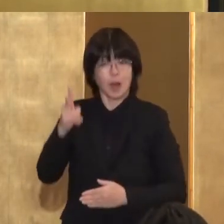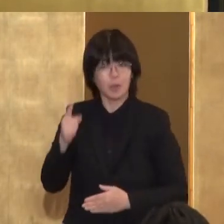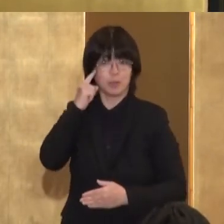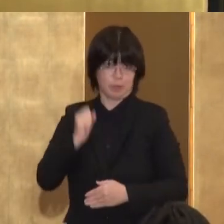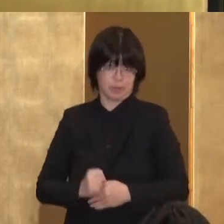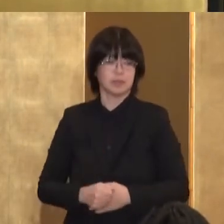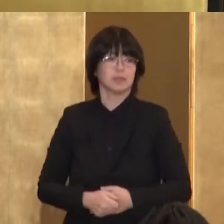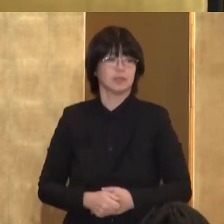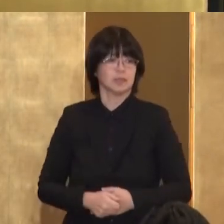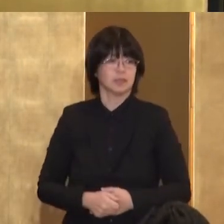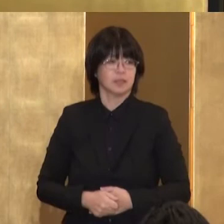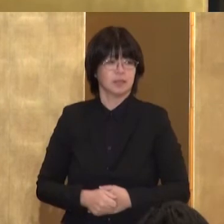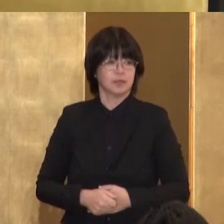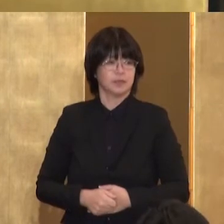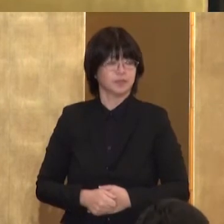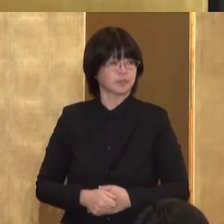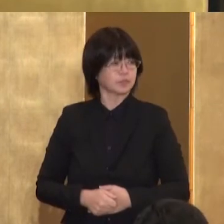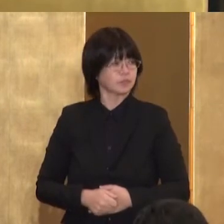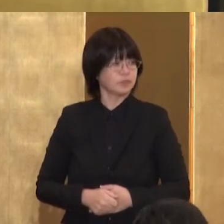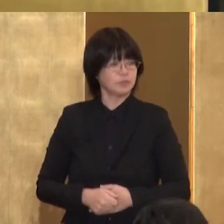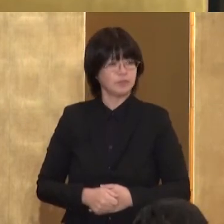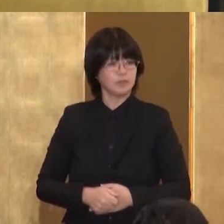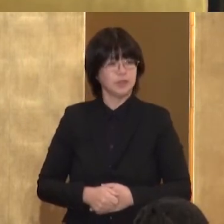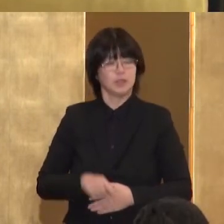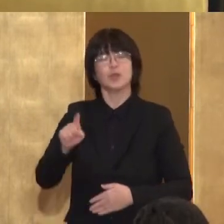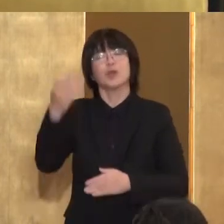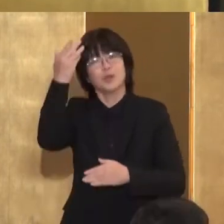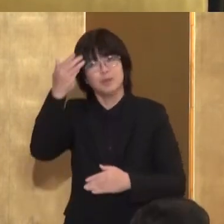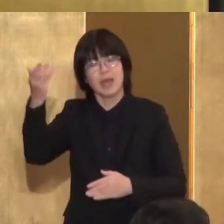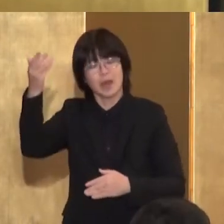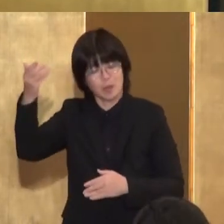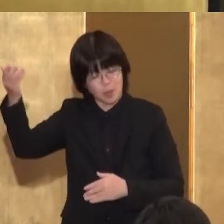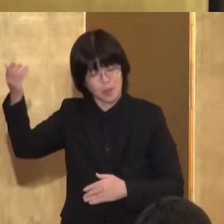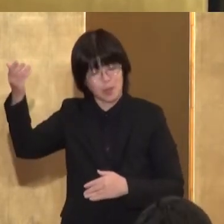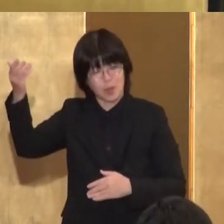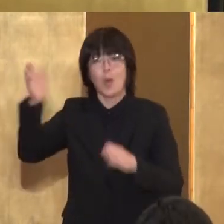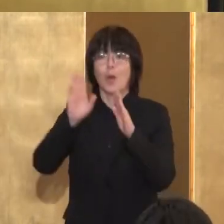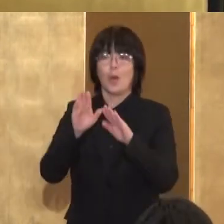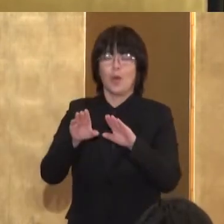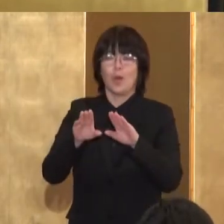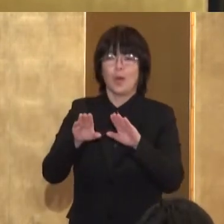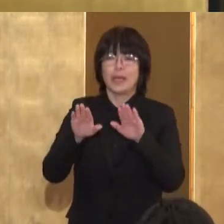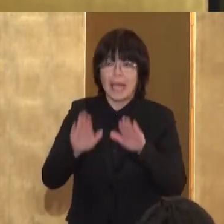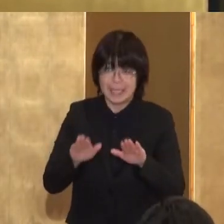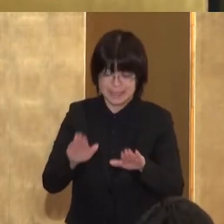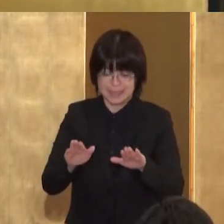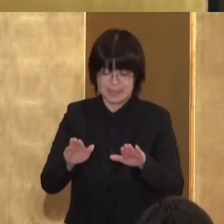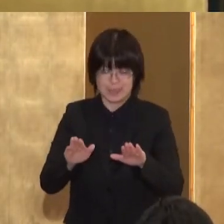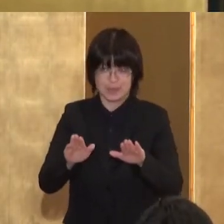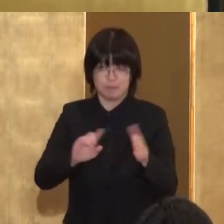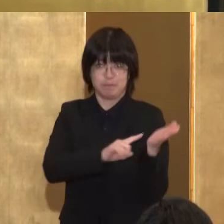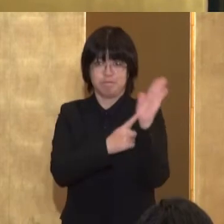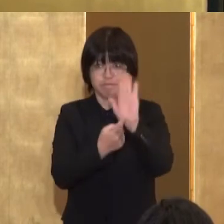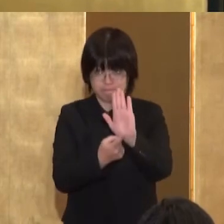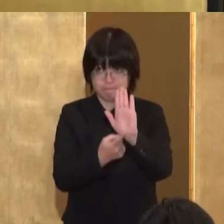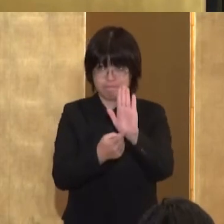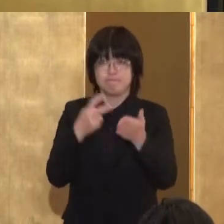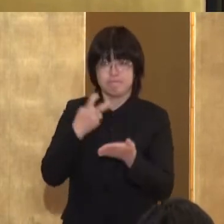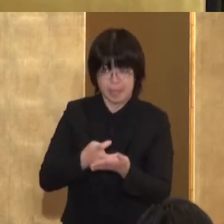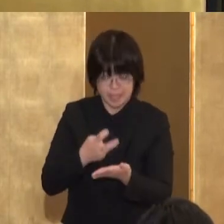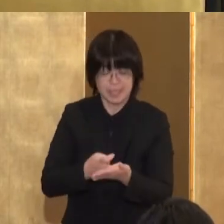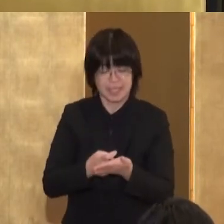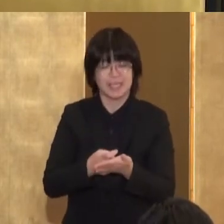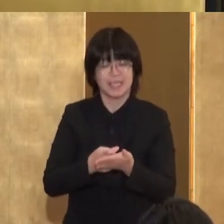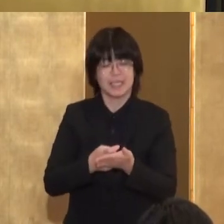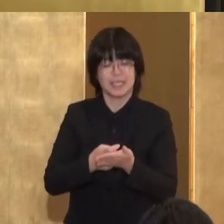が、この夢をですね、現実のもとすべく東京名古屋間の10年